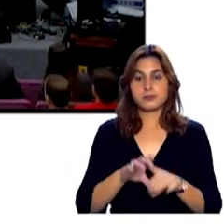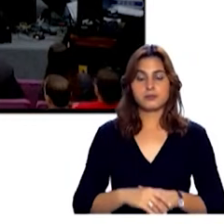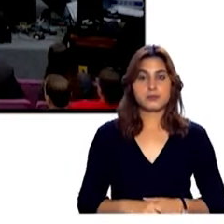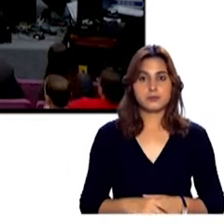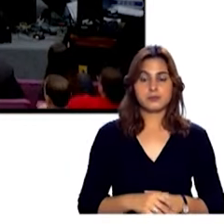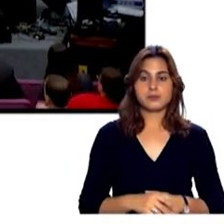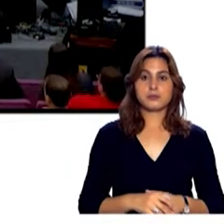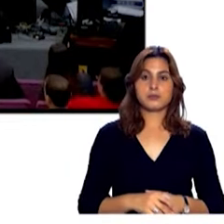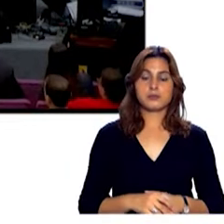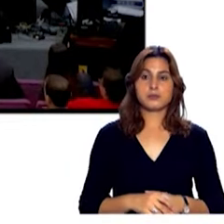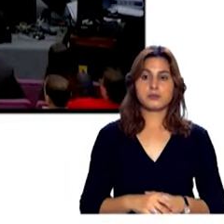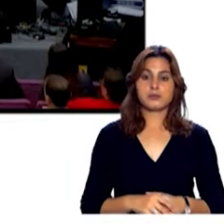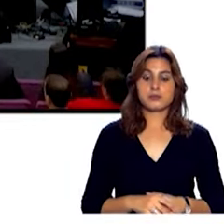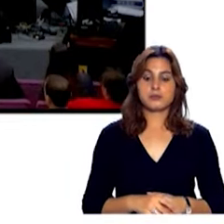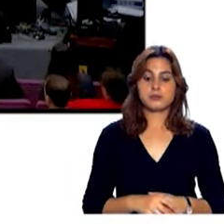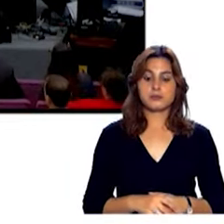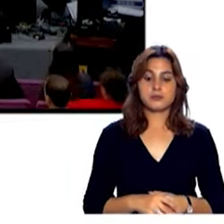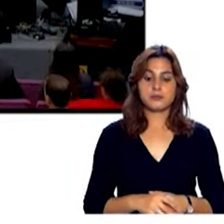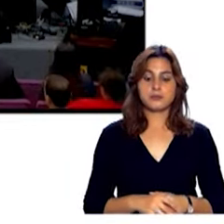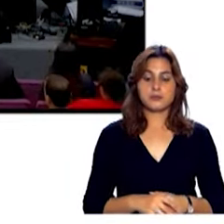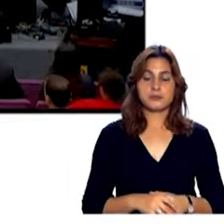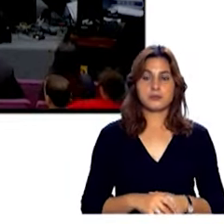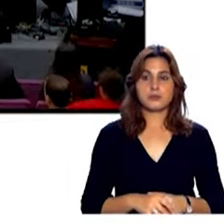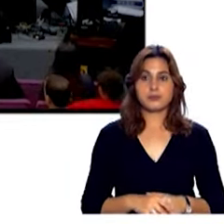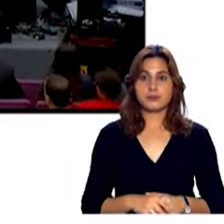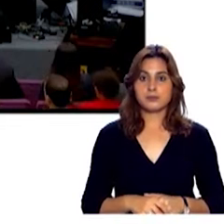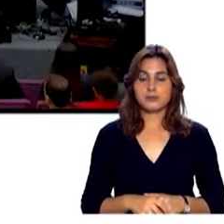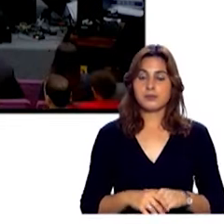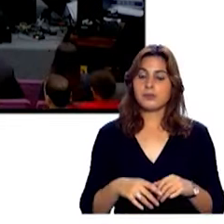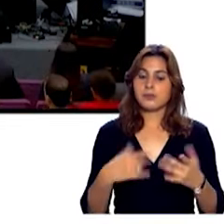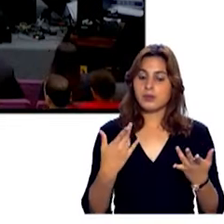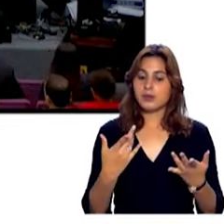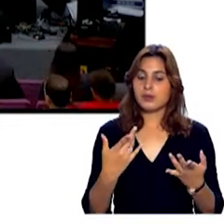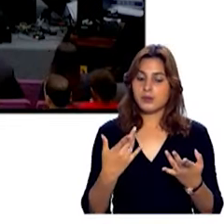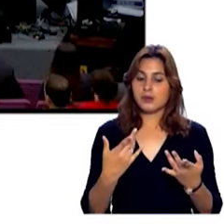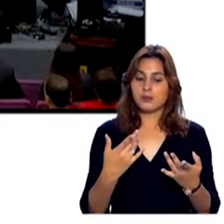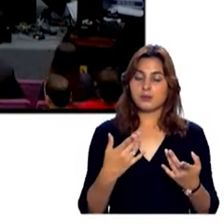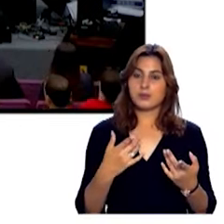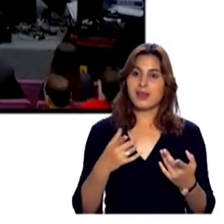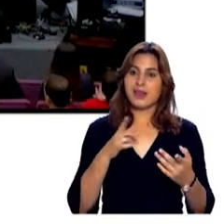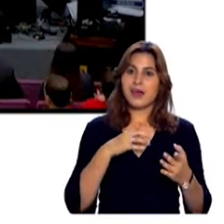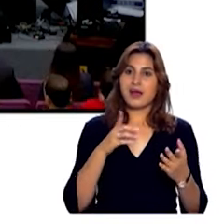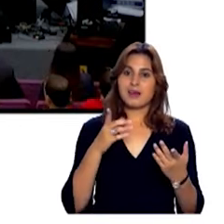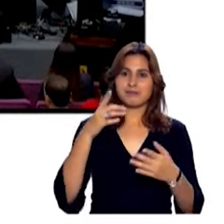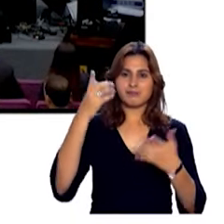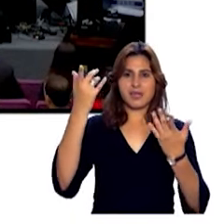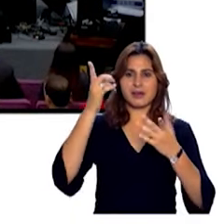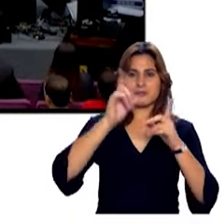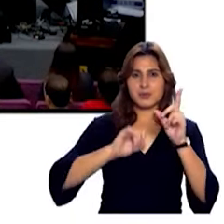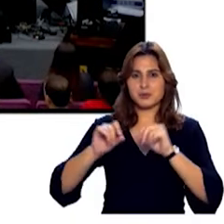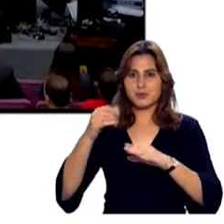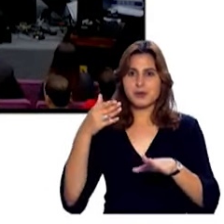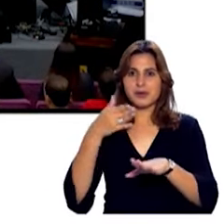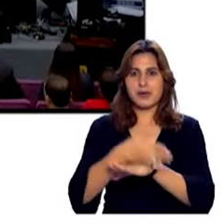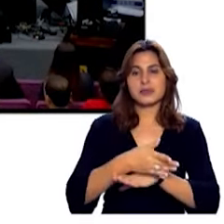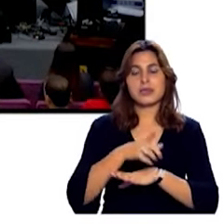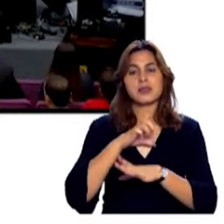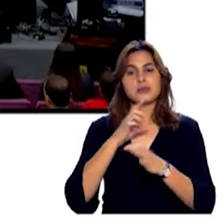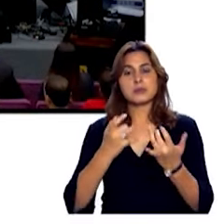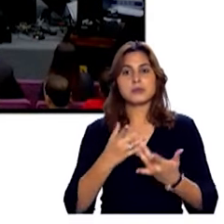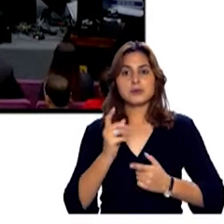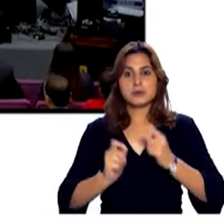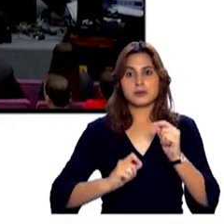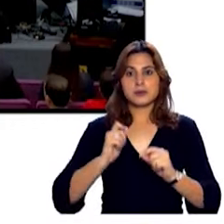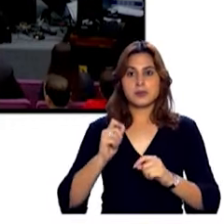riguarda Il problema del filtro di accesso che qualsiasi disciplina normativa che limiti l'accesso alla Suprema corte di